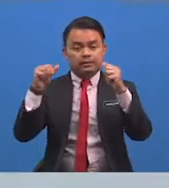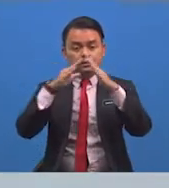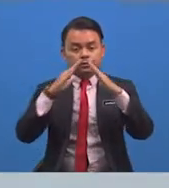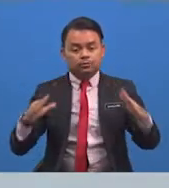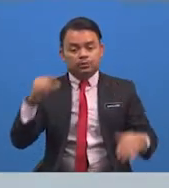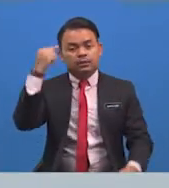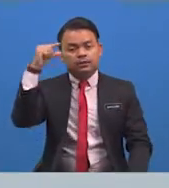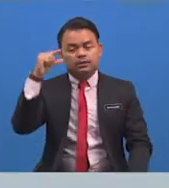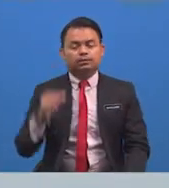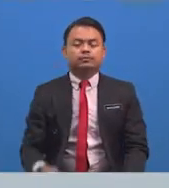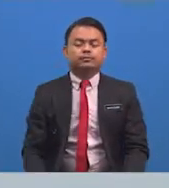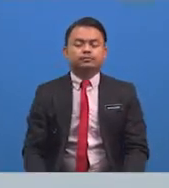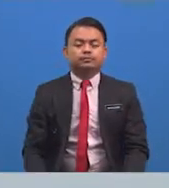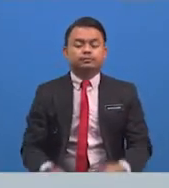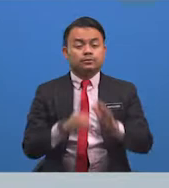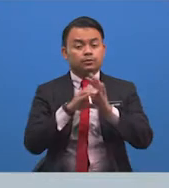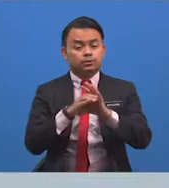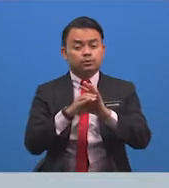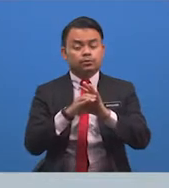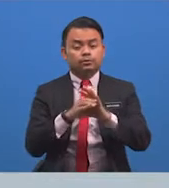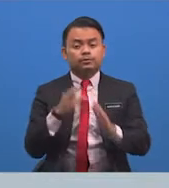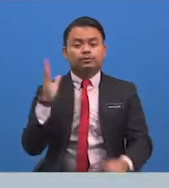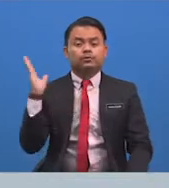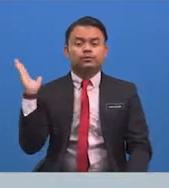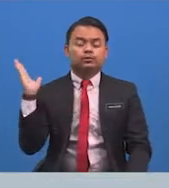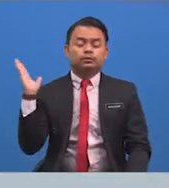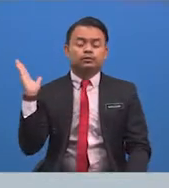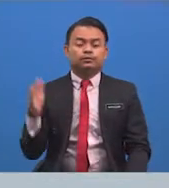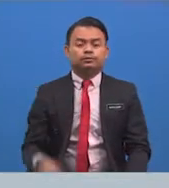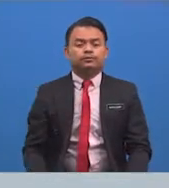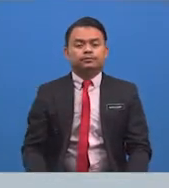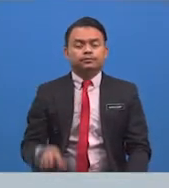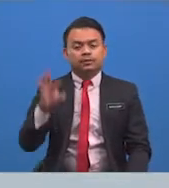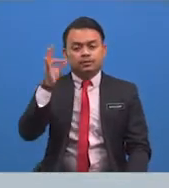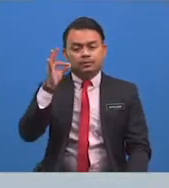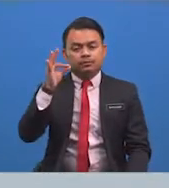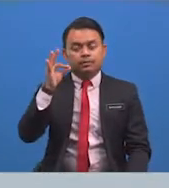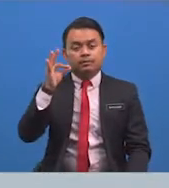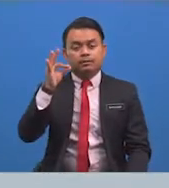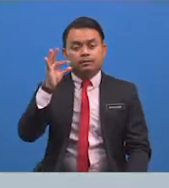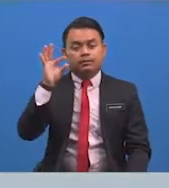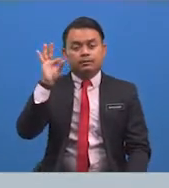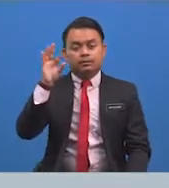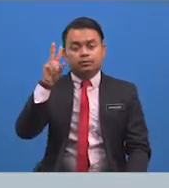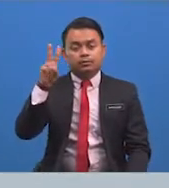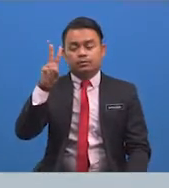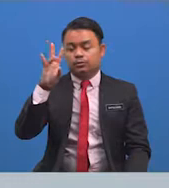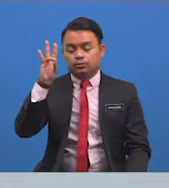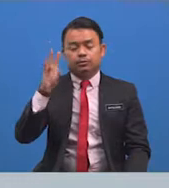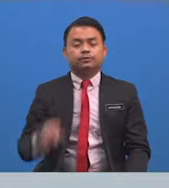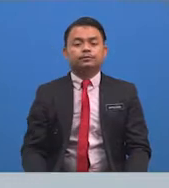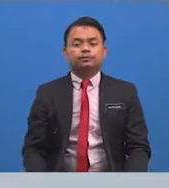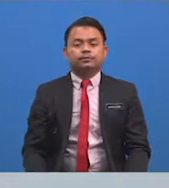Sebagai contohnya, Protokol Kyoto pada tahun 1997 telah ditandatangani